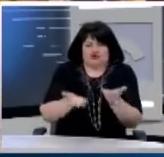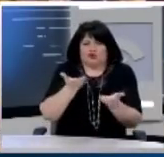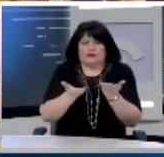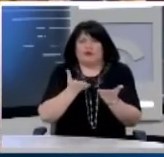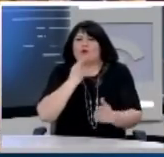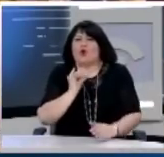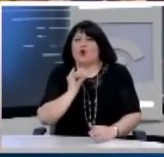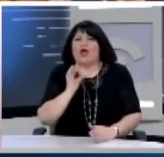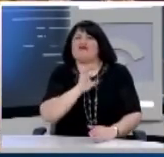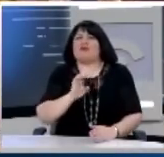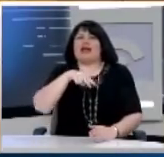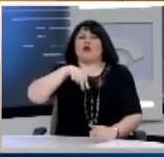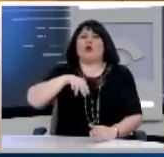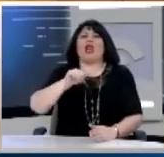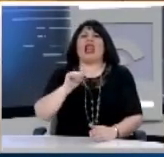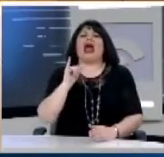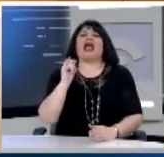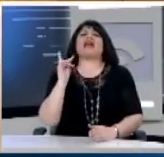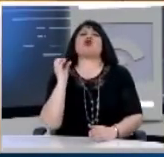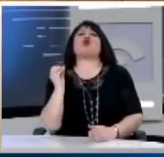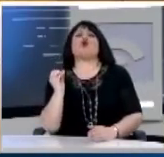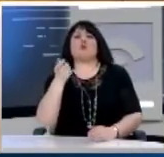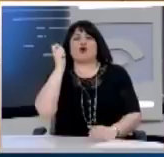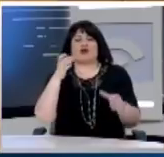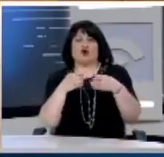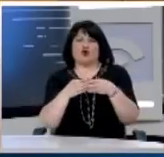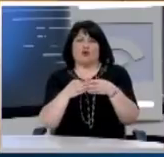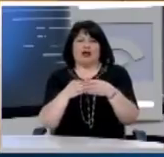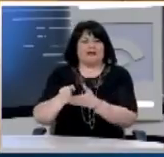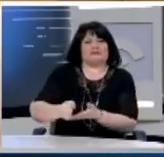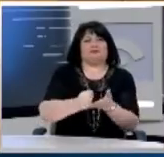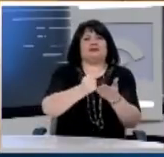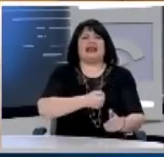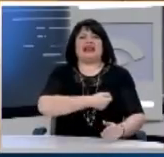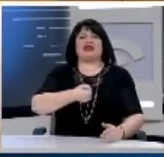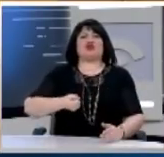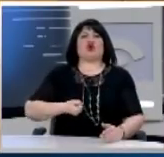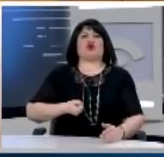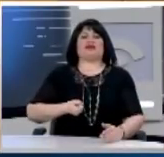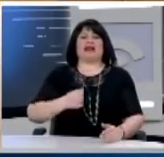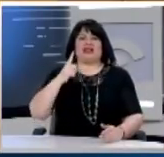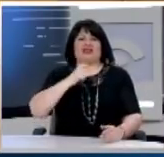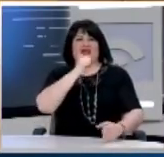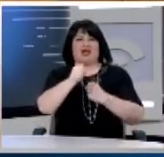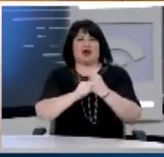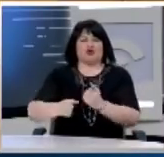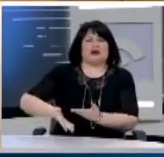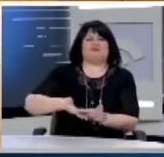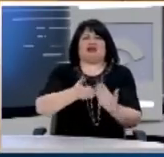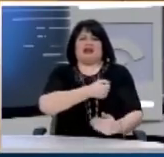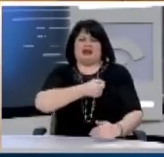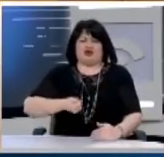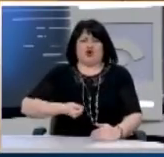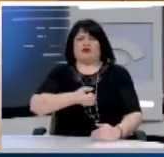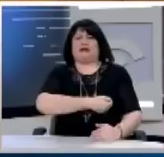Λαϊκό Κόμμα υποστηρίζει τη λιτότητα. Την υποστηρίζει με συνέπεια τα τελευταία 10 χρόνια,